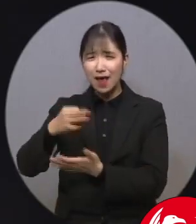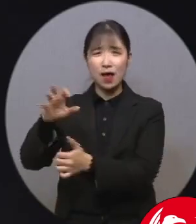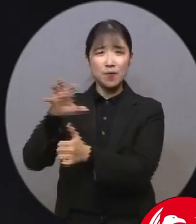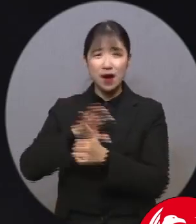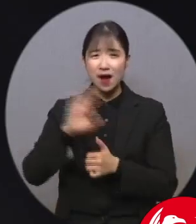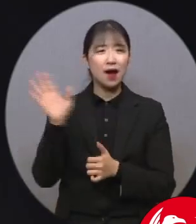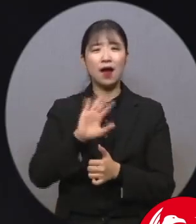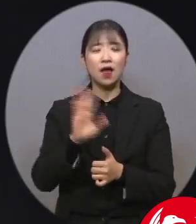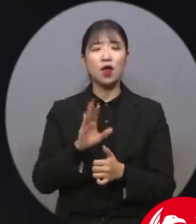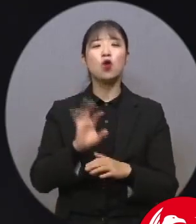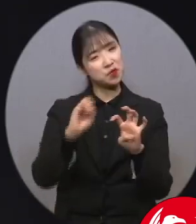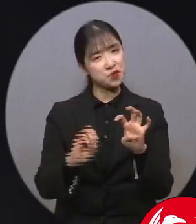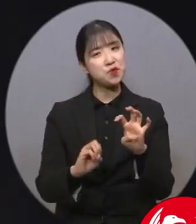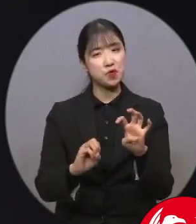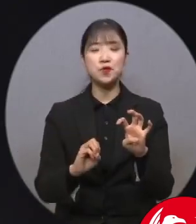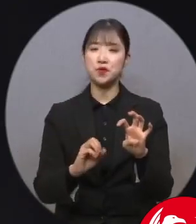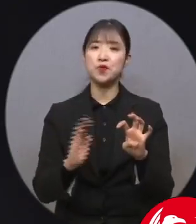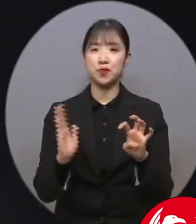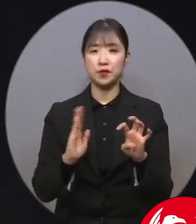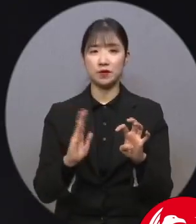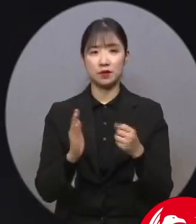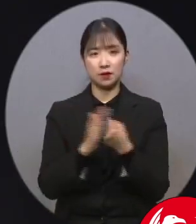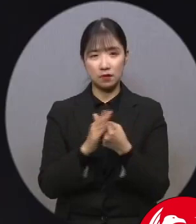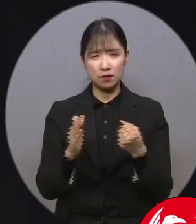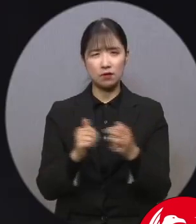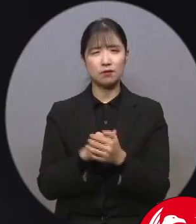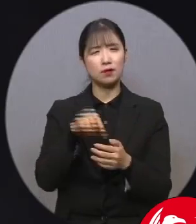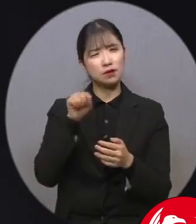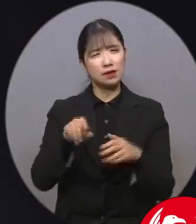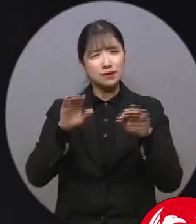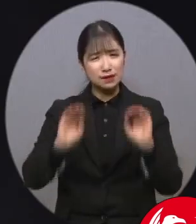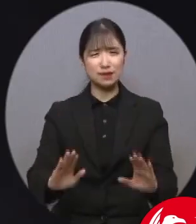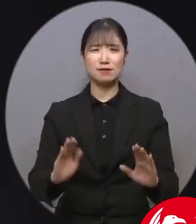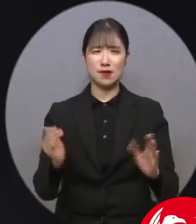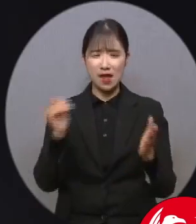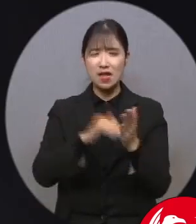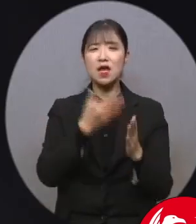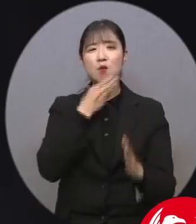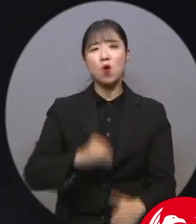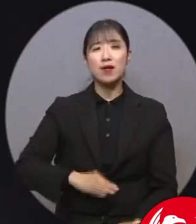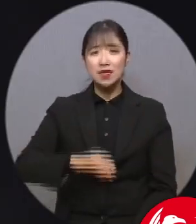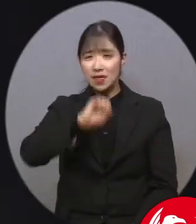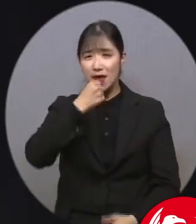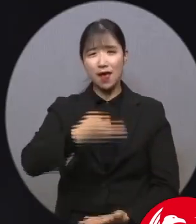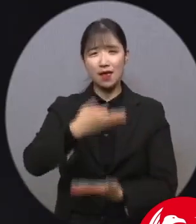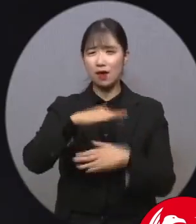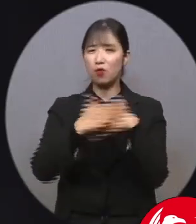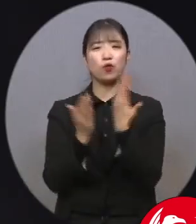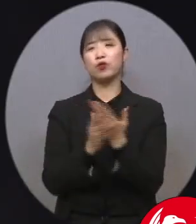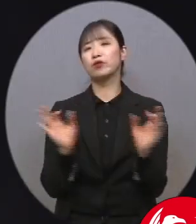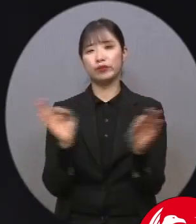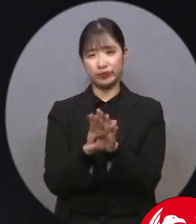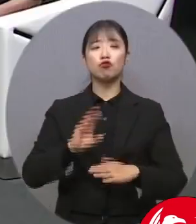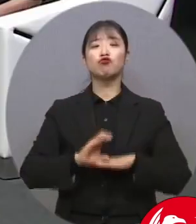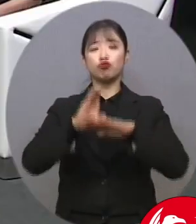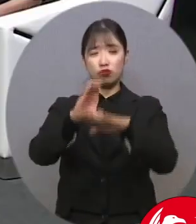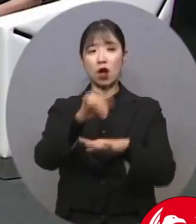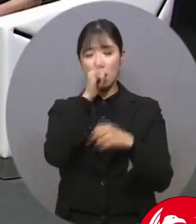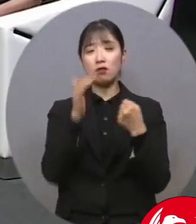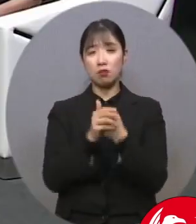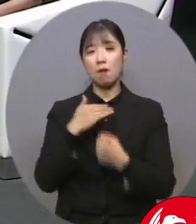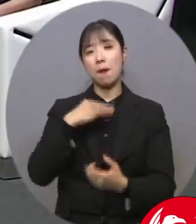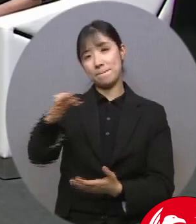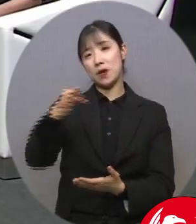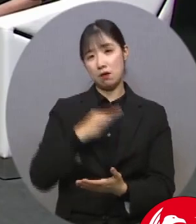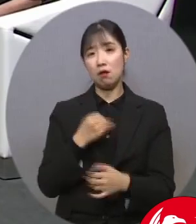투자자가 받아내는 배당금이라. 그래서 저는 이런 지금까지의 복지 예산은 전부 없앱니다.